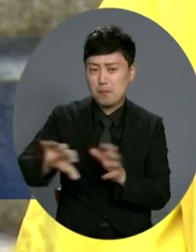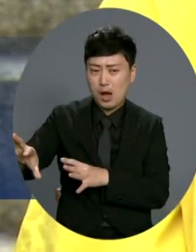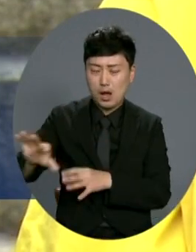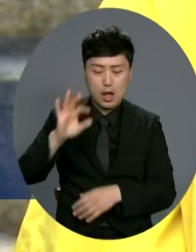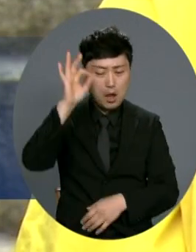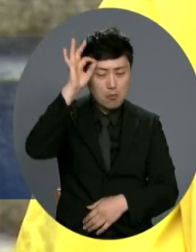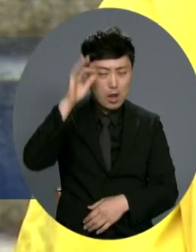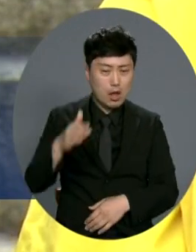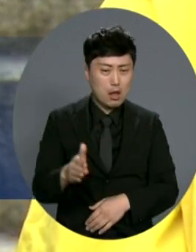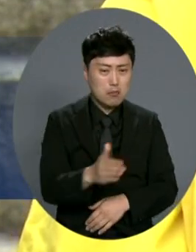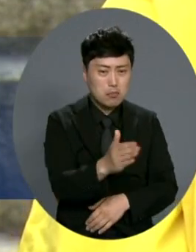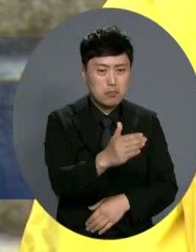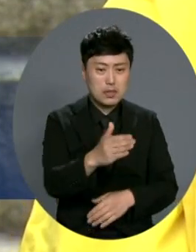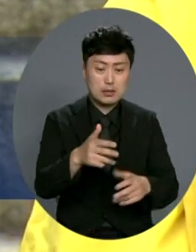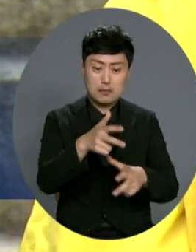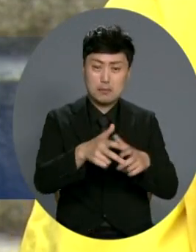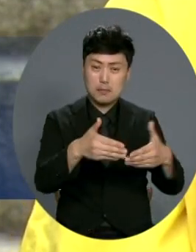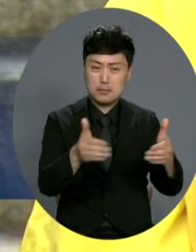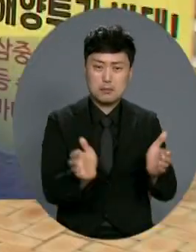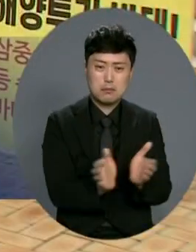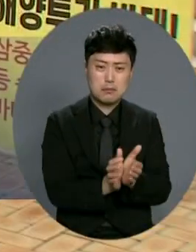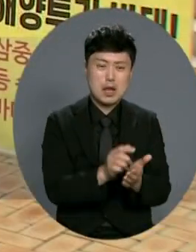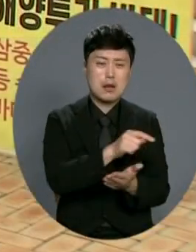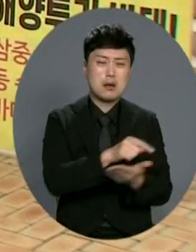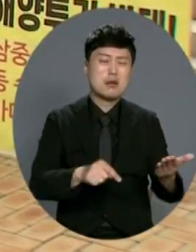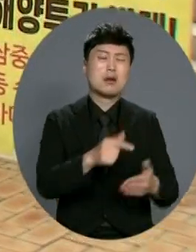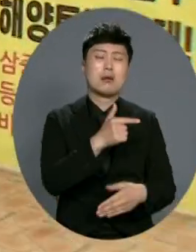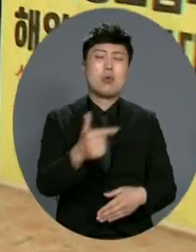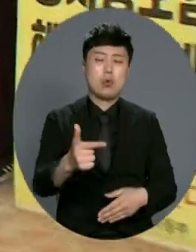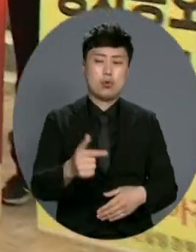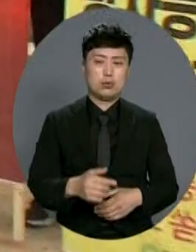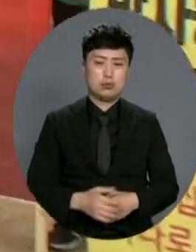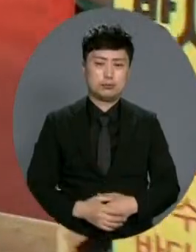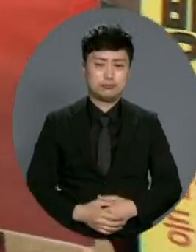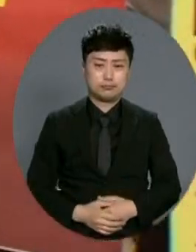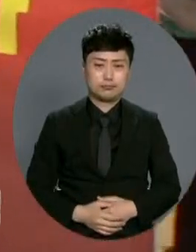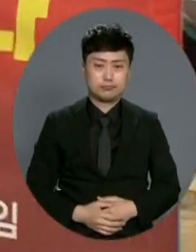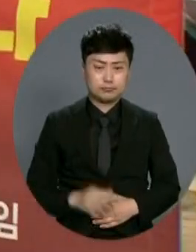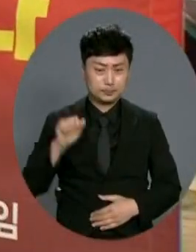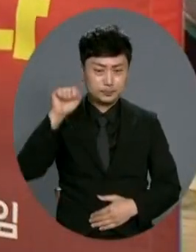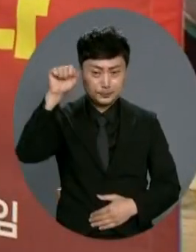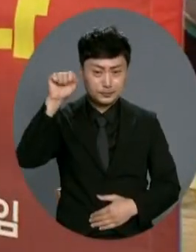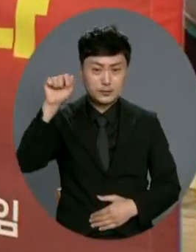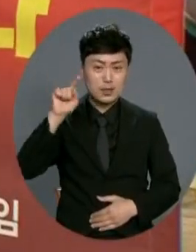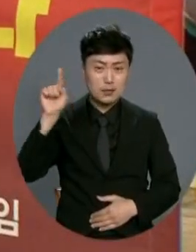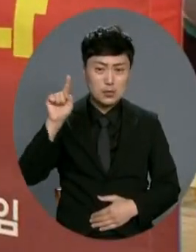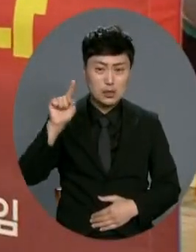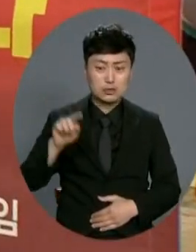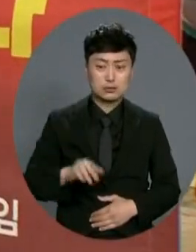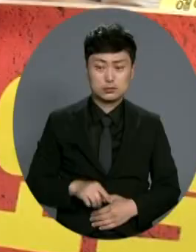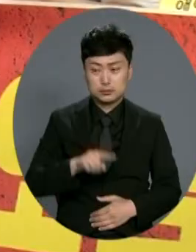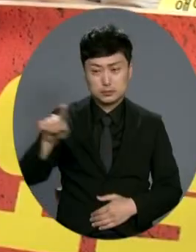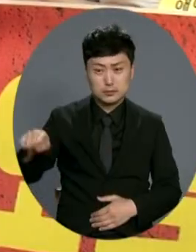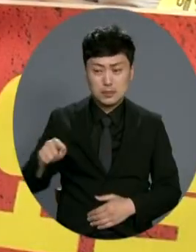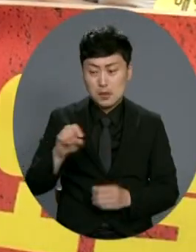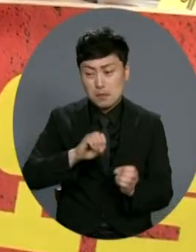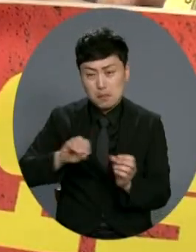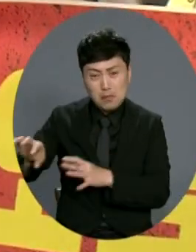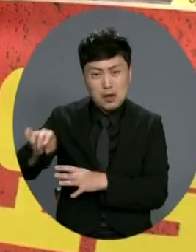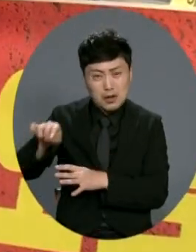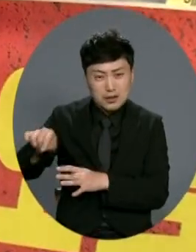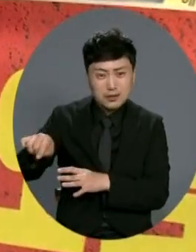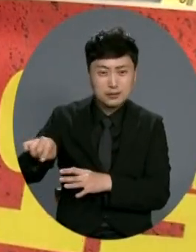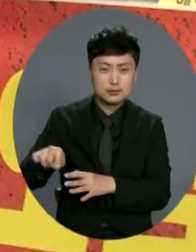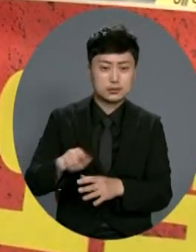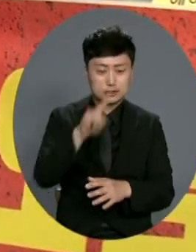포항의 수산업은 엄청난 타격을 입을 것이다. 집회 참가자들은 또 오염수 해양 투기에 미온적 태도를 보이고 있는